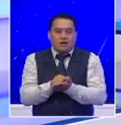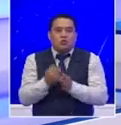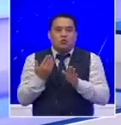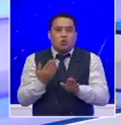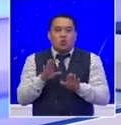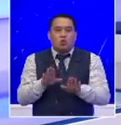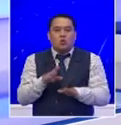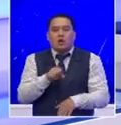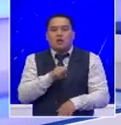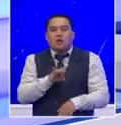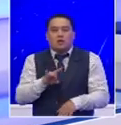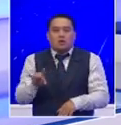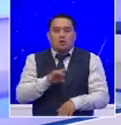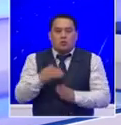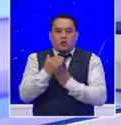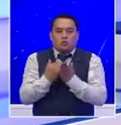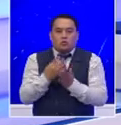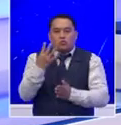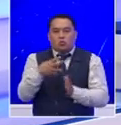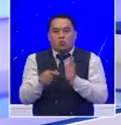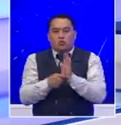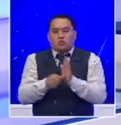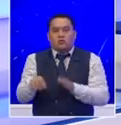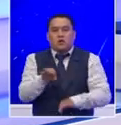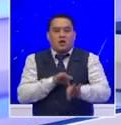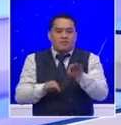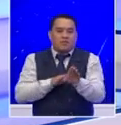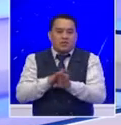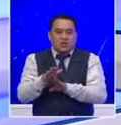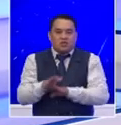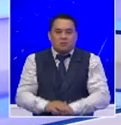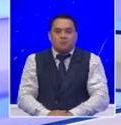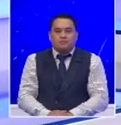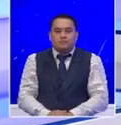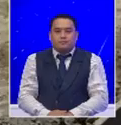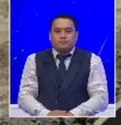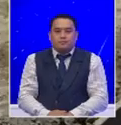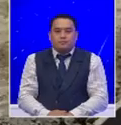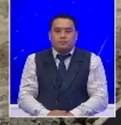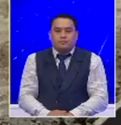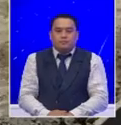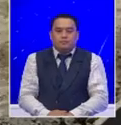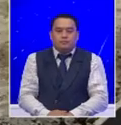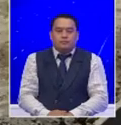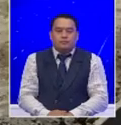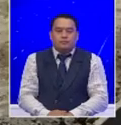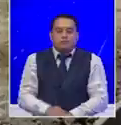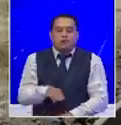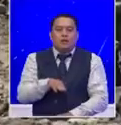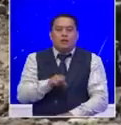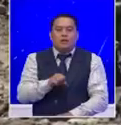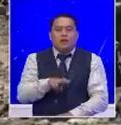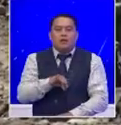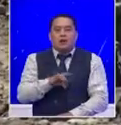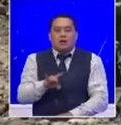только Талгарском районе в рамках программы реализуется сразу 46 проектов. Для города Талгар с особенностями